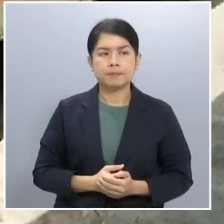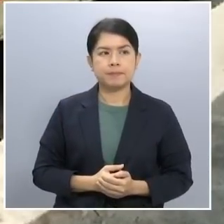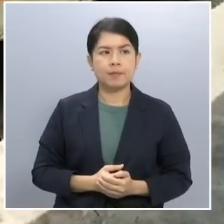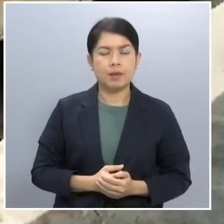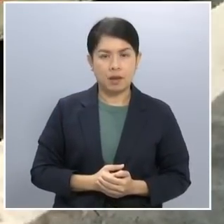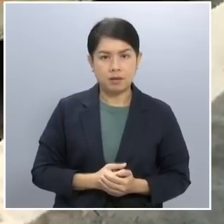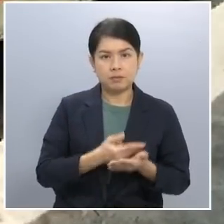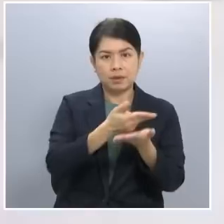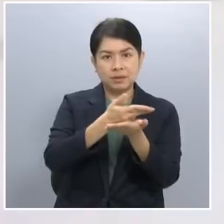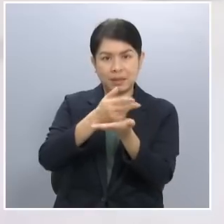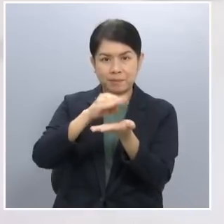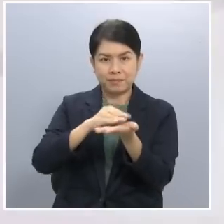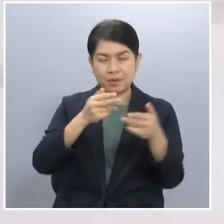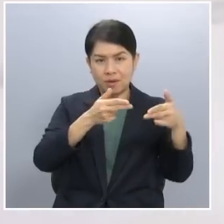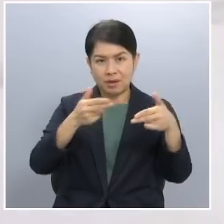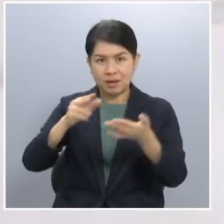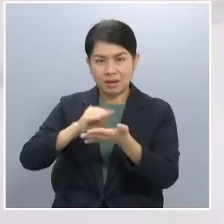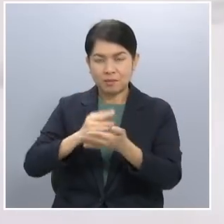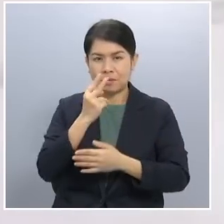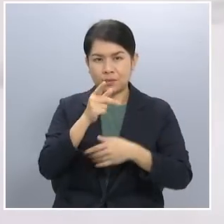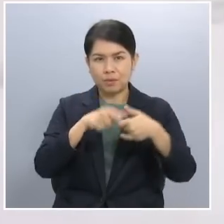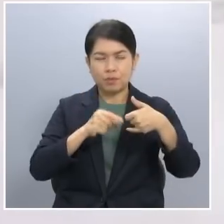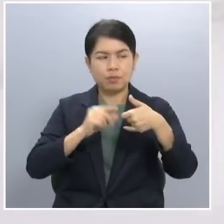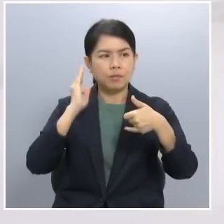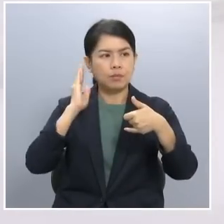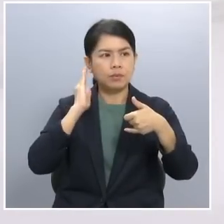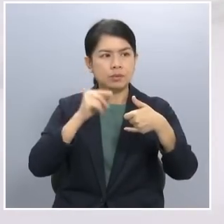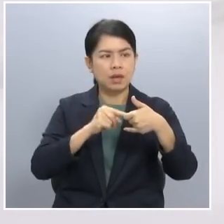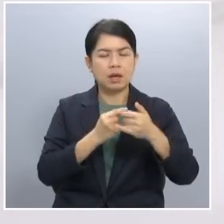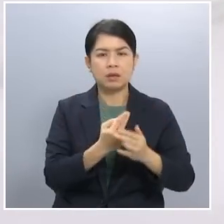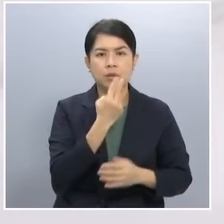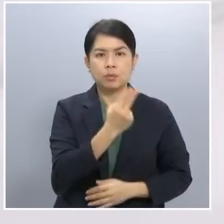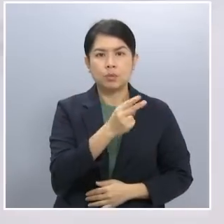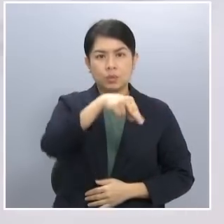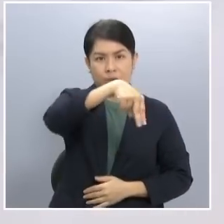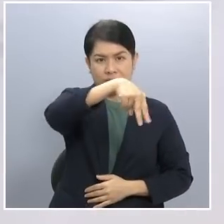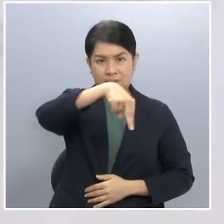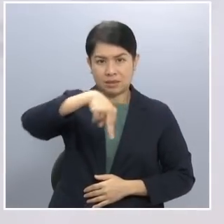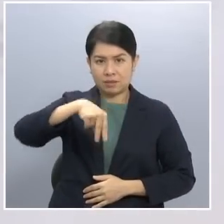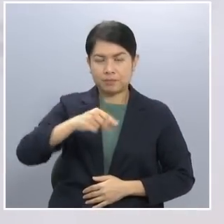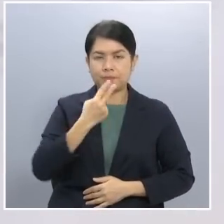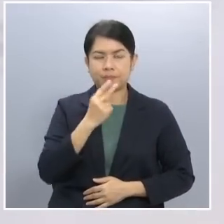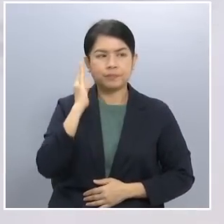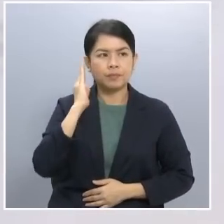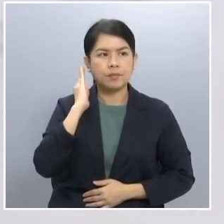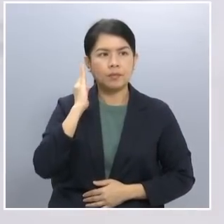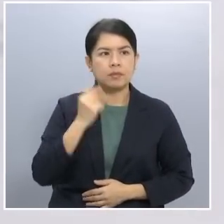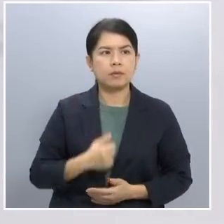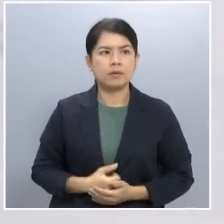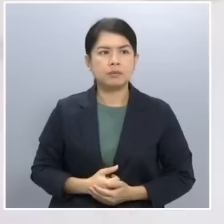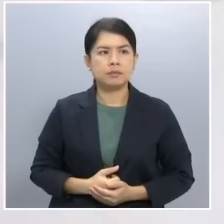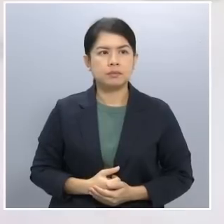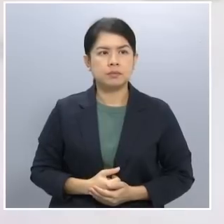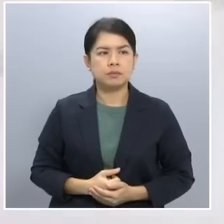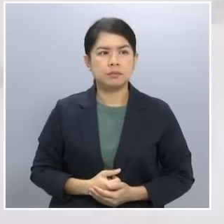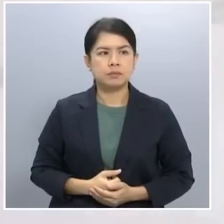มหนึ่งที่จะเห็นนะฮะมีชายคนหนึ่งเนี่ยเดินออกมานี่ฮะเนี่ยนะครับเชื่อว่า